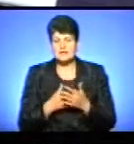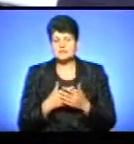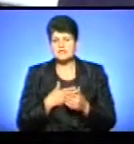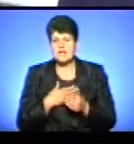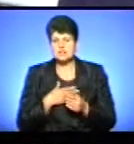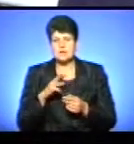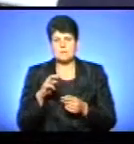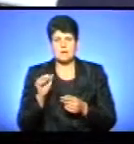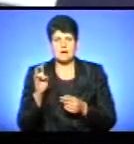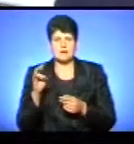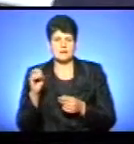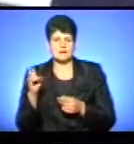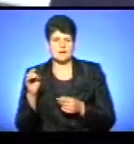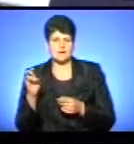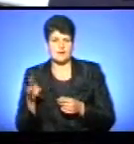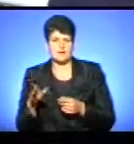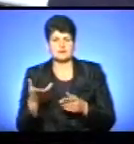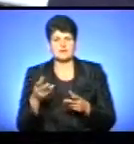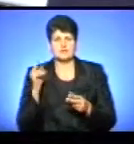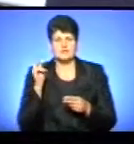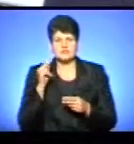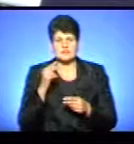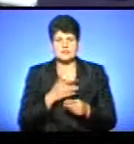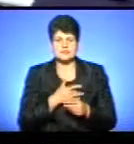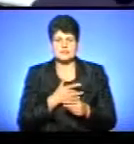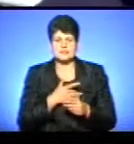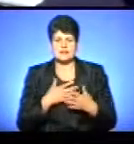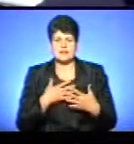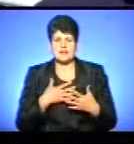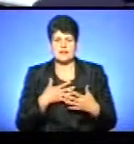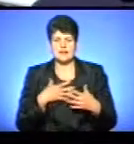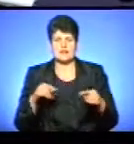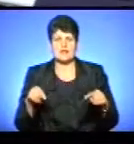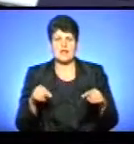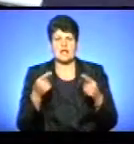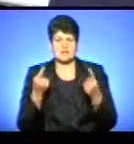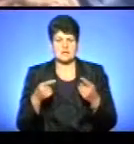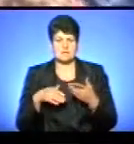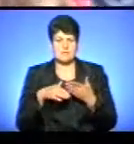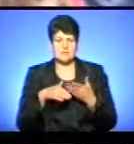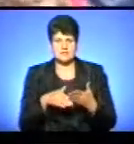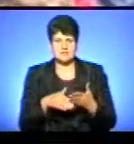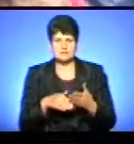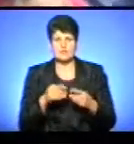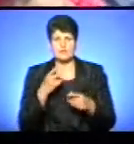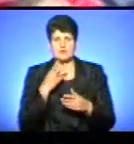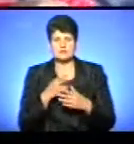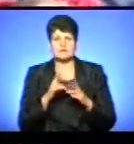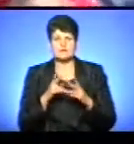для навчання серцево-легеневій реанімації. В першу чергу ми демонструємо, як надавати серцево-легеневу